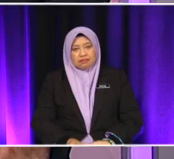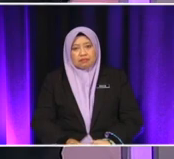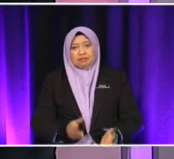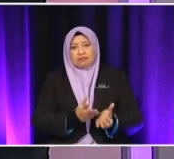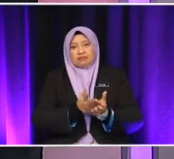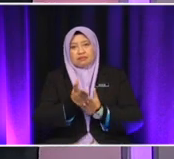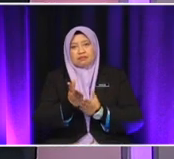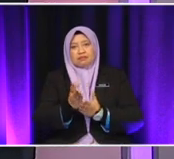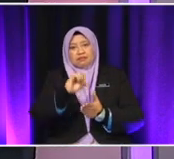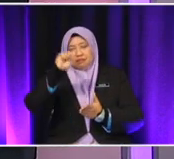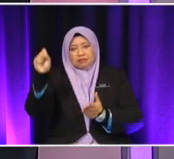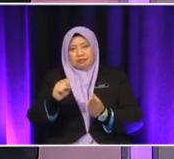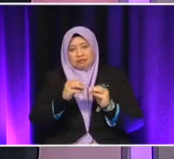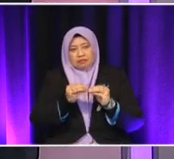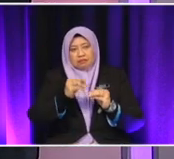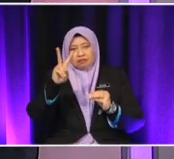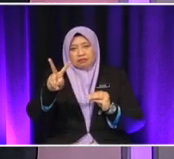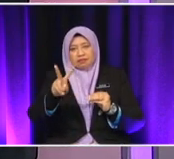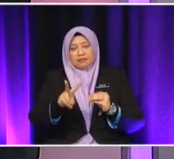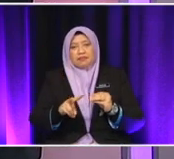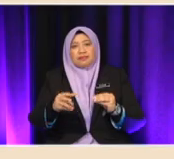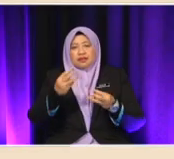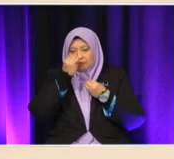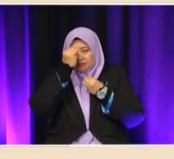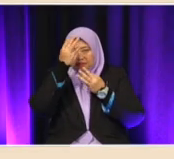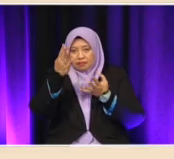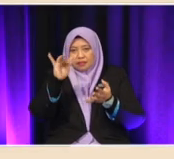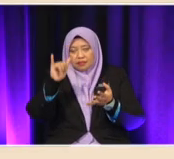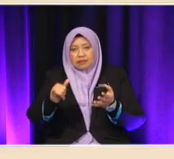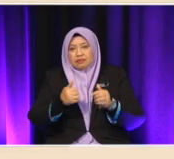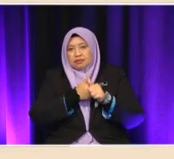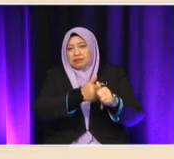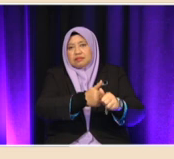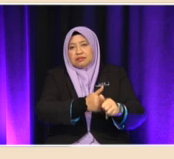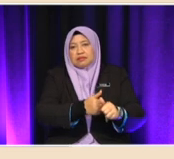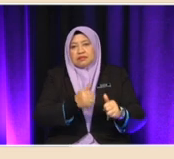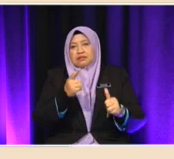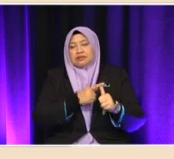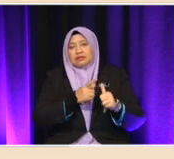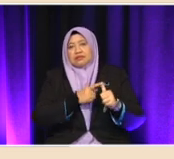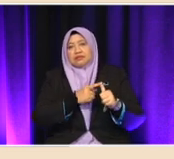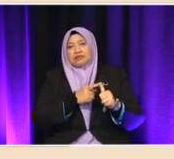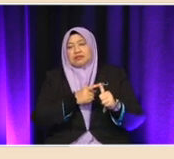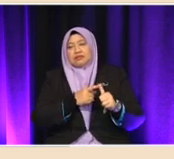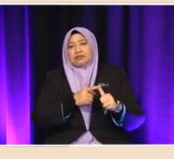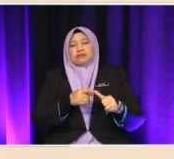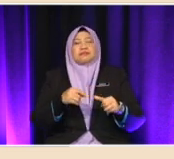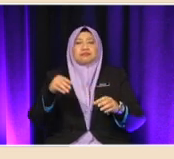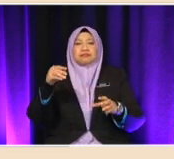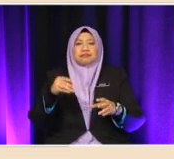soal yang kedua maklumat yang berikut berkaitan dengan satu situasi di pasaran ikan